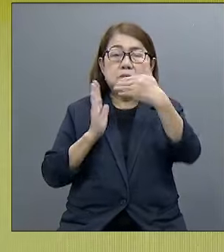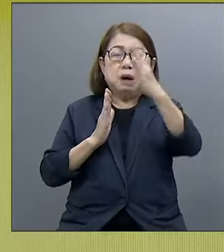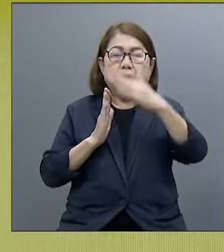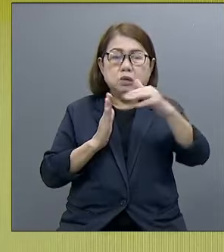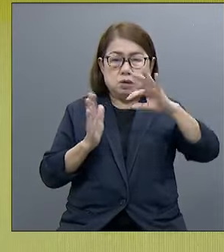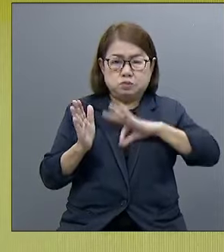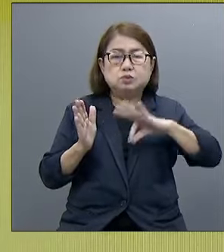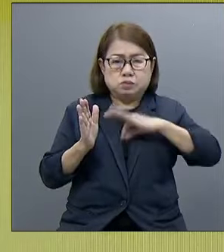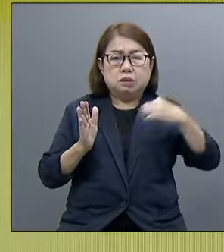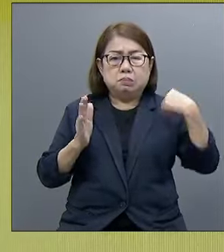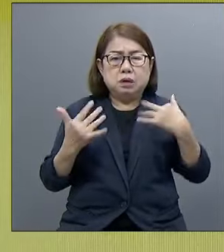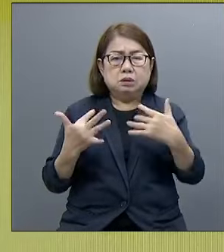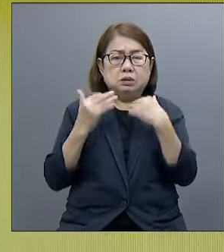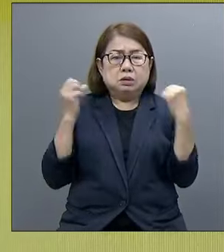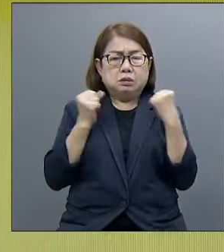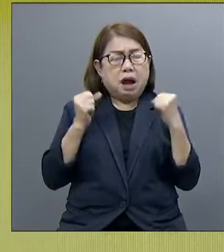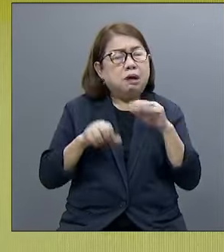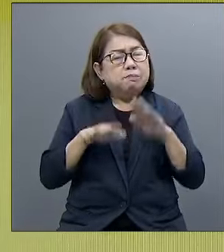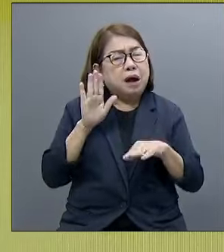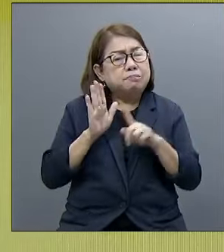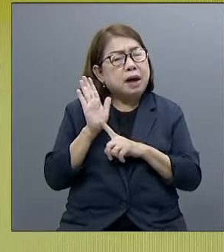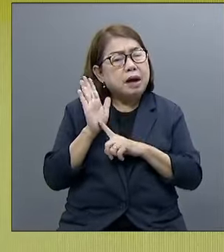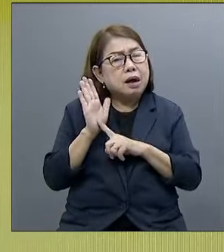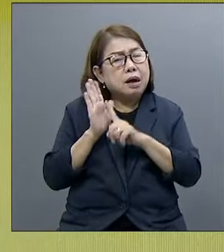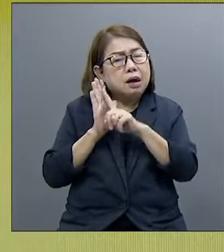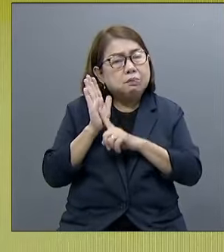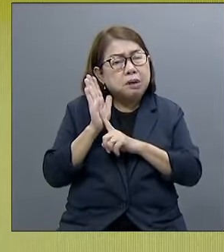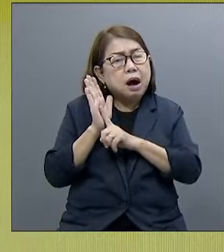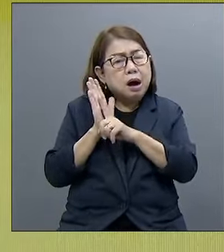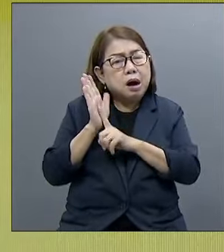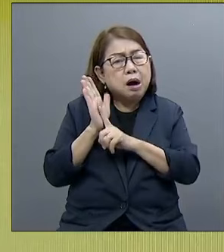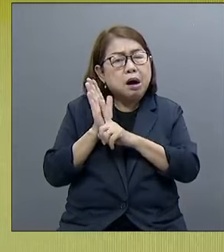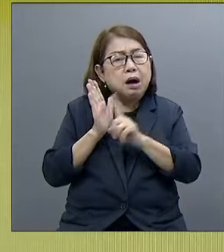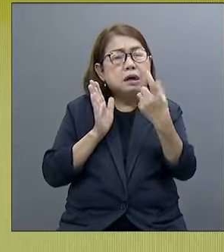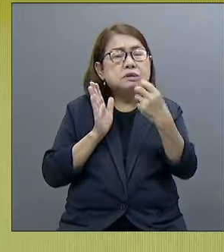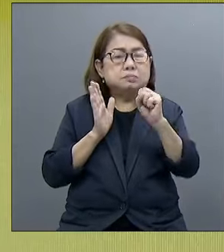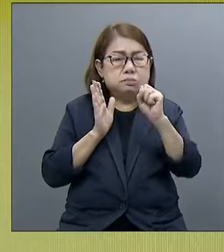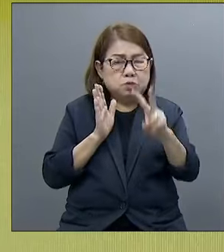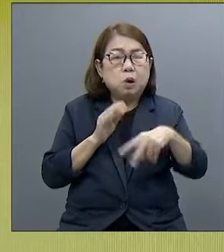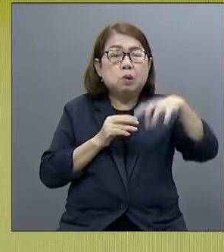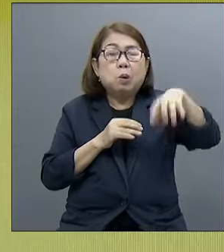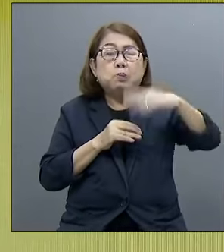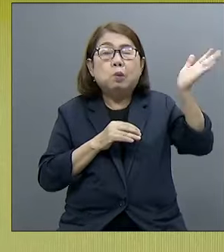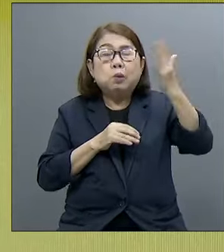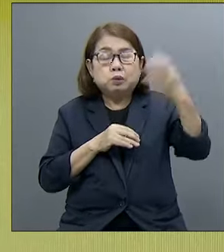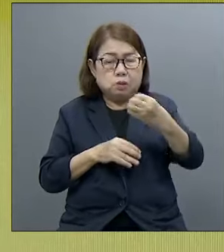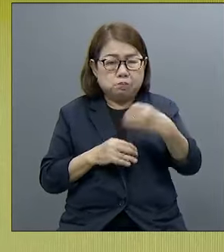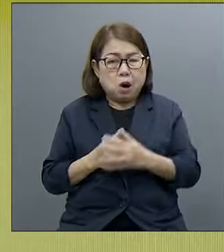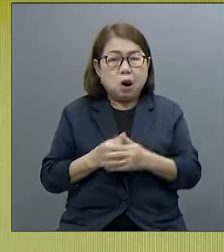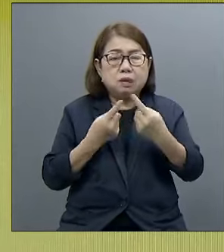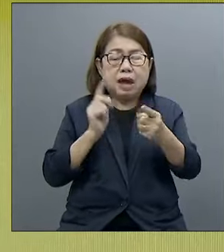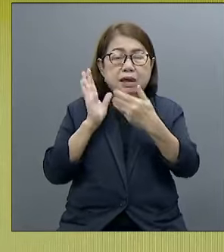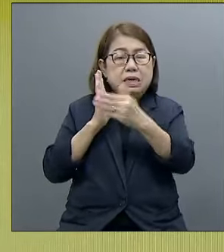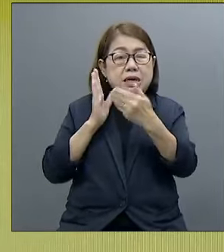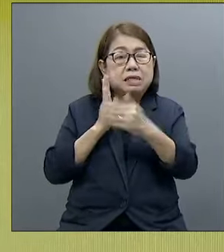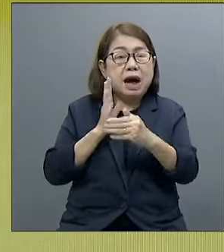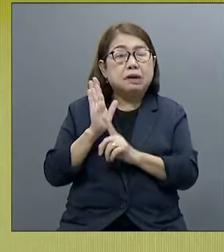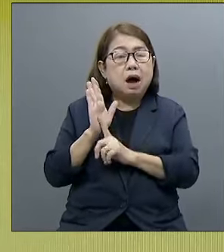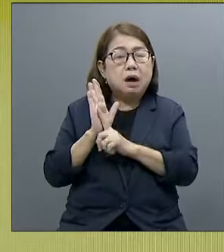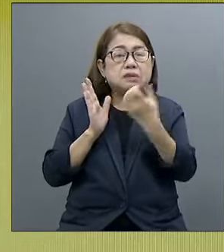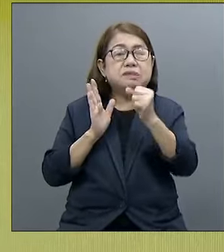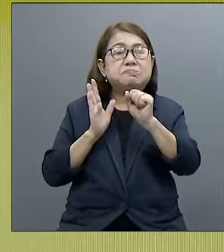อีกนะคะคุณผู้ชมอุณหภูมิต่ำสุดน่าจะประมาณอยู่ที่12องศากรมอุตุนิยมวิทยาบอกมาแบบนี้ส่วนภาคอีสานประมาณ14องศ